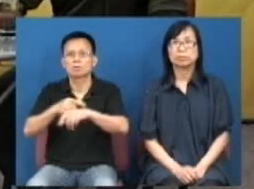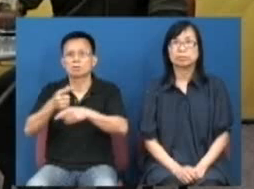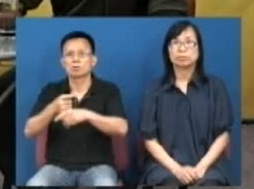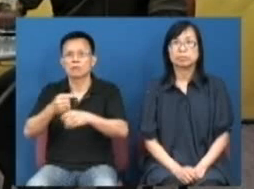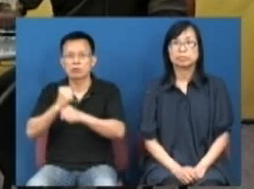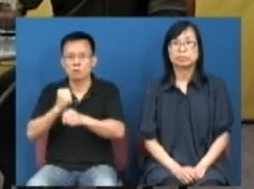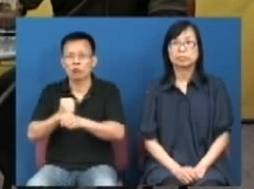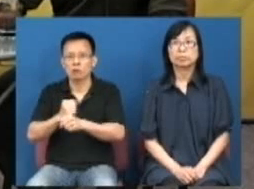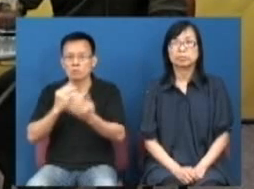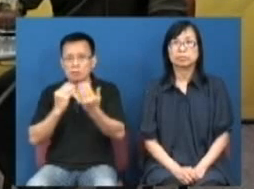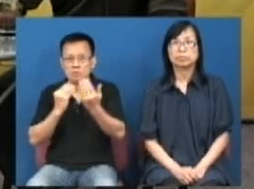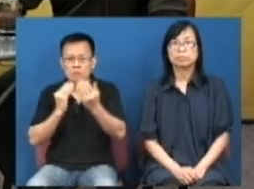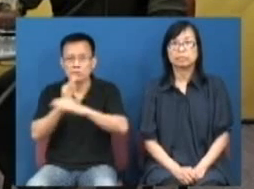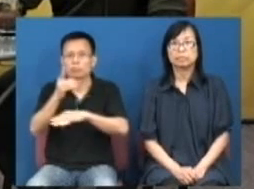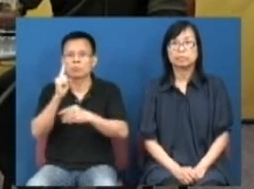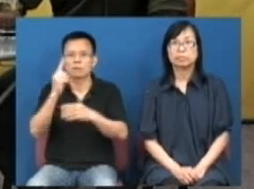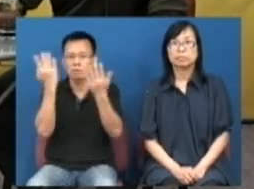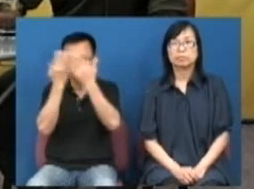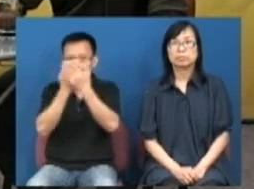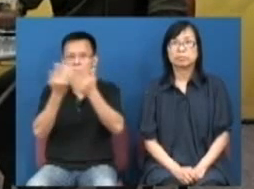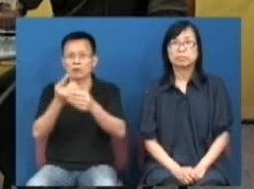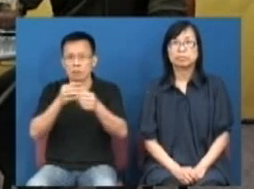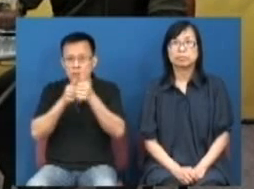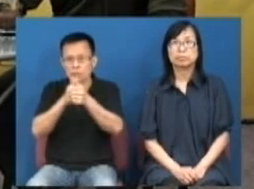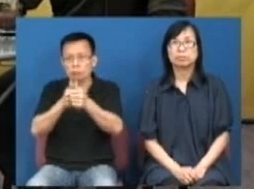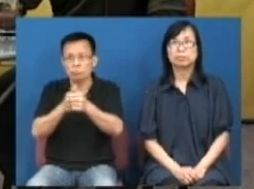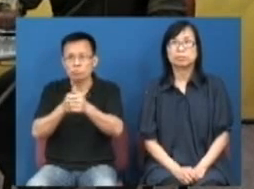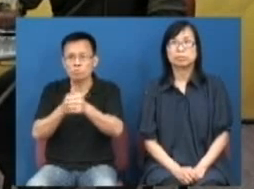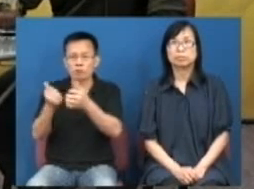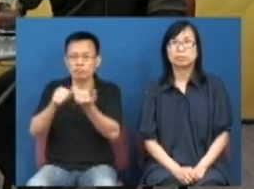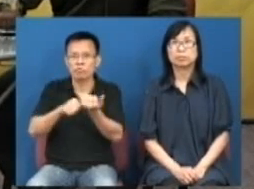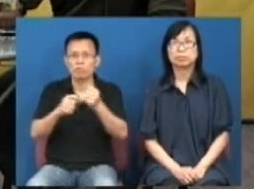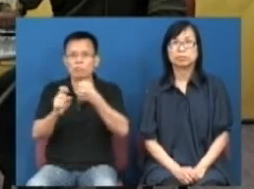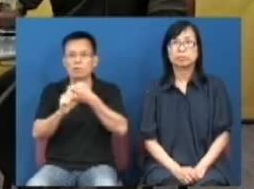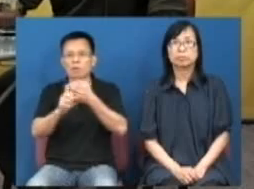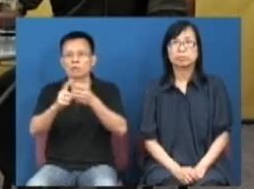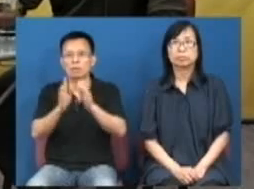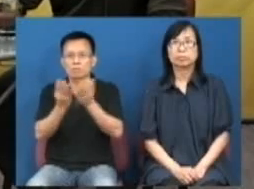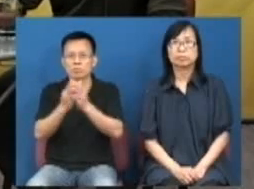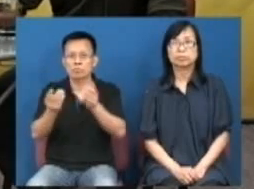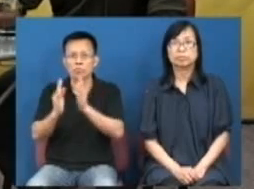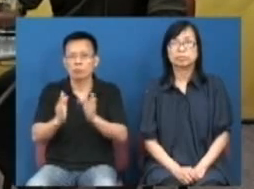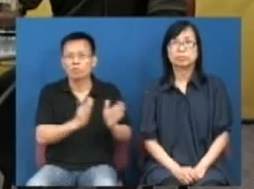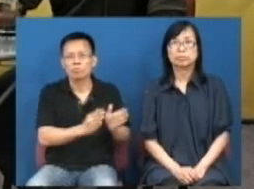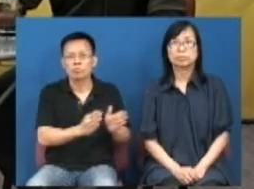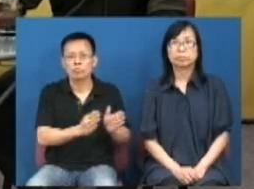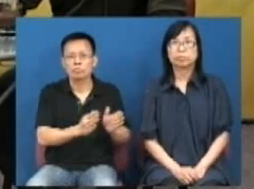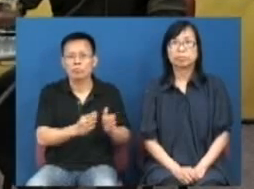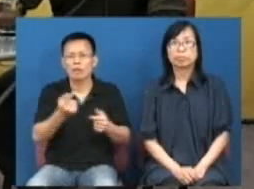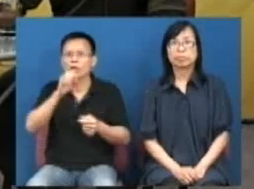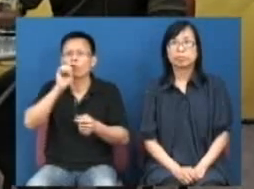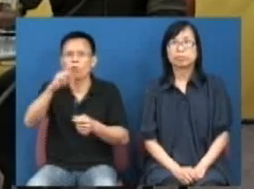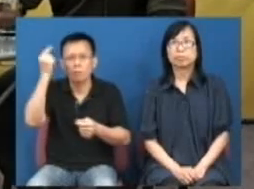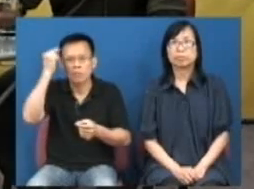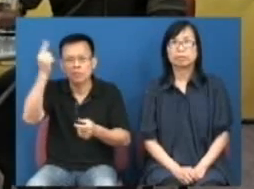多於一集嘅與選舉有關嘅節目時候咧，係要依循呢個附錄九所提嘅安排列明嘅安排。咁你講俾